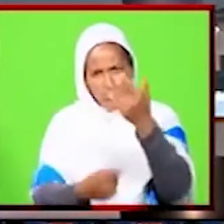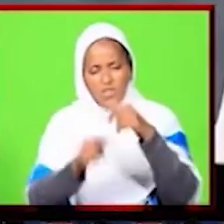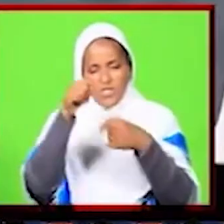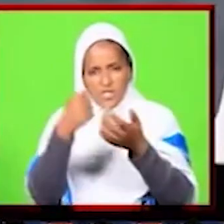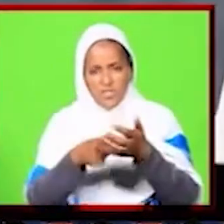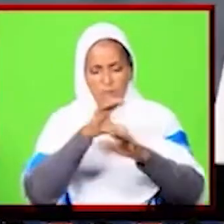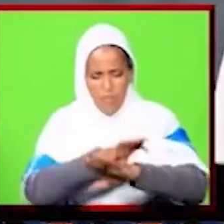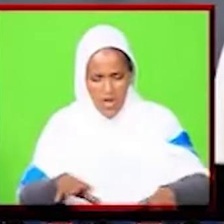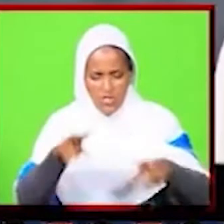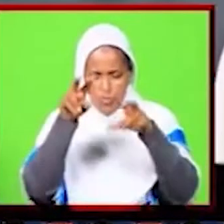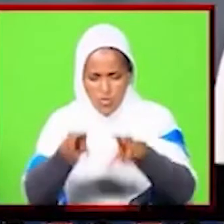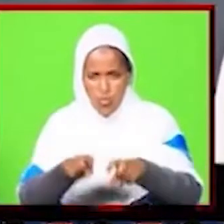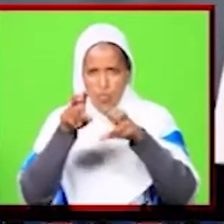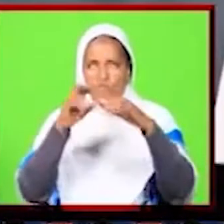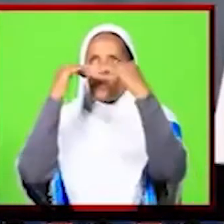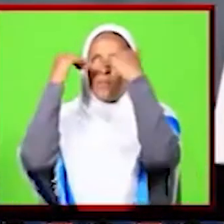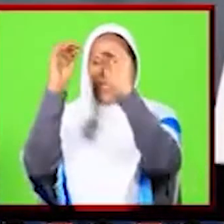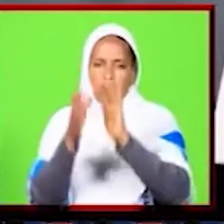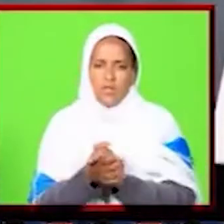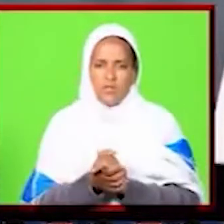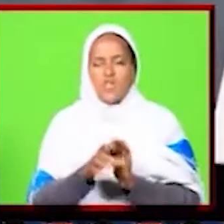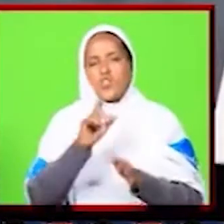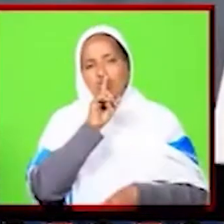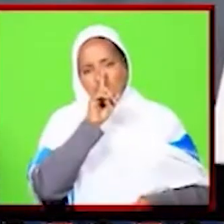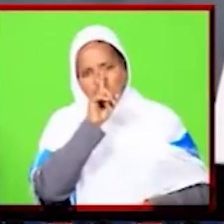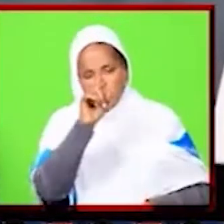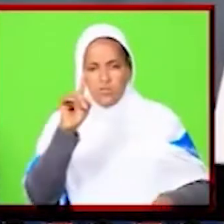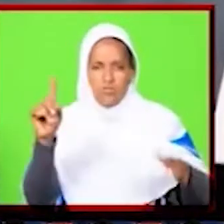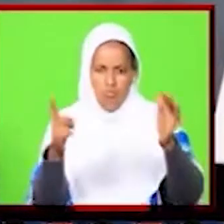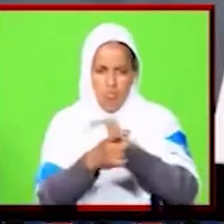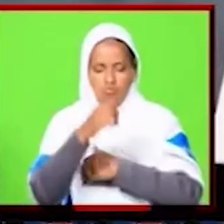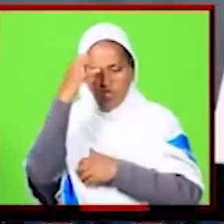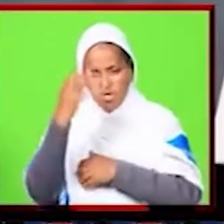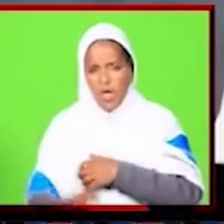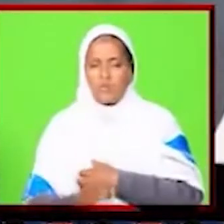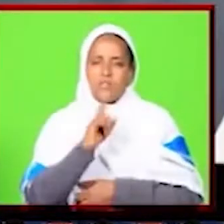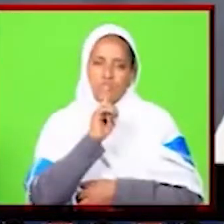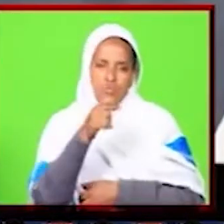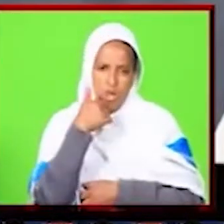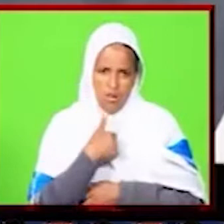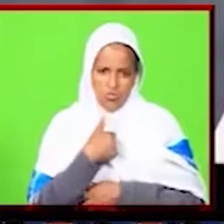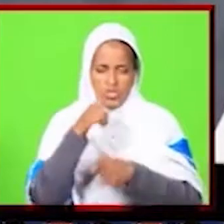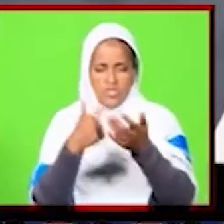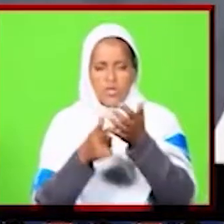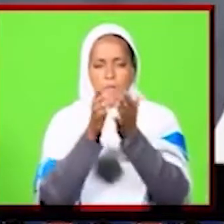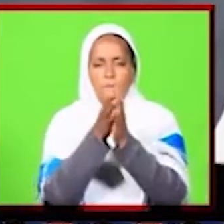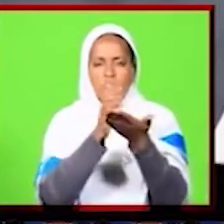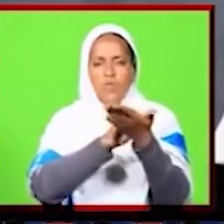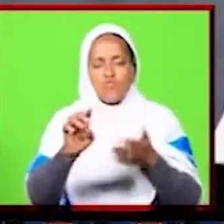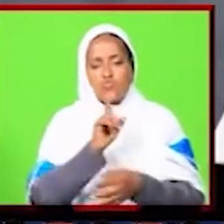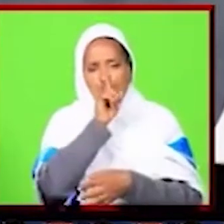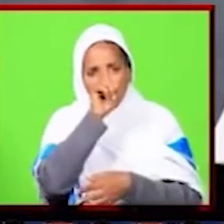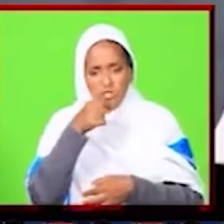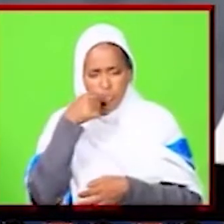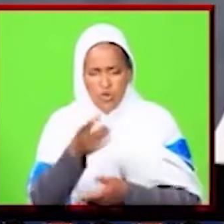መቆም ይቻላል። ስለዚህ መሬት በተቆፈረች መጠን እውነት መሆኑን ያረጋግጠች ነው ያለችው። ስለዚህ